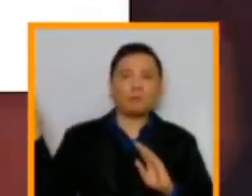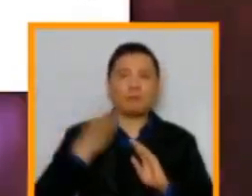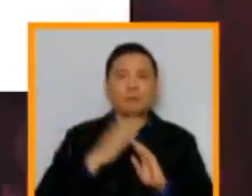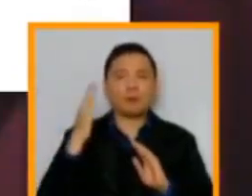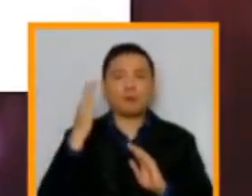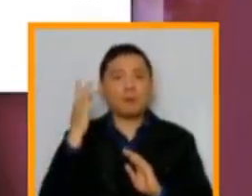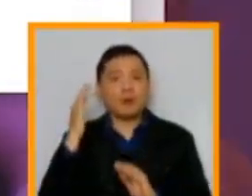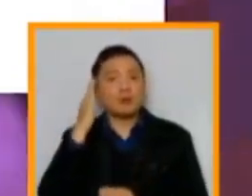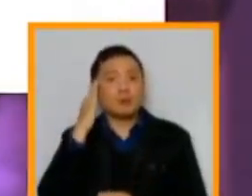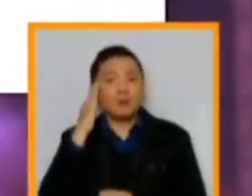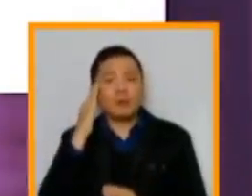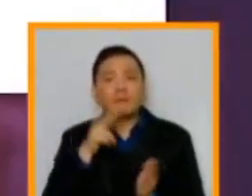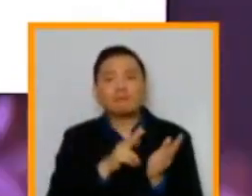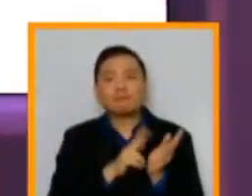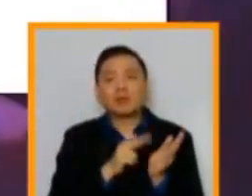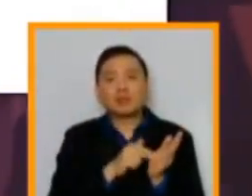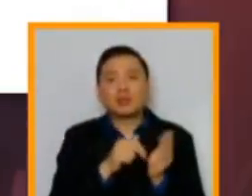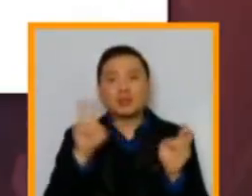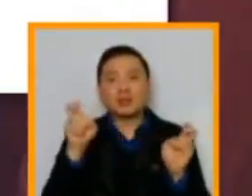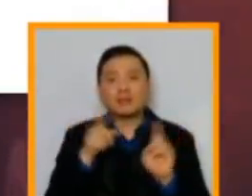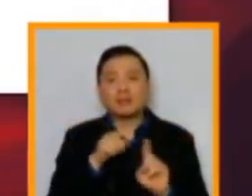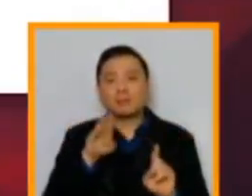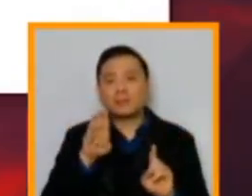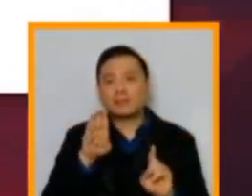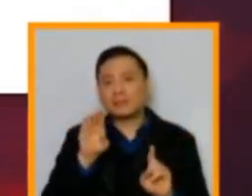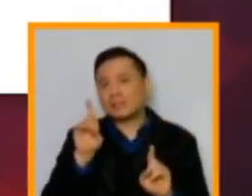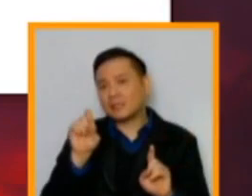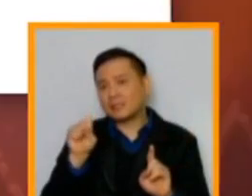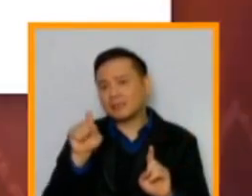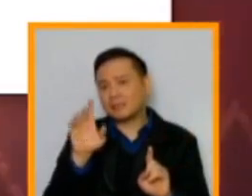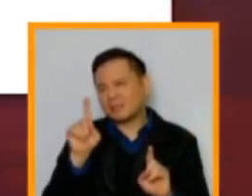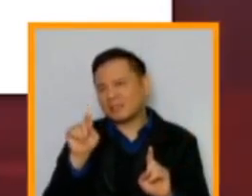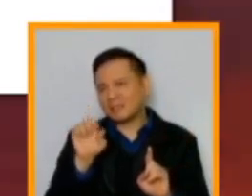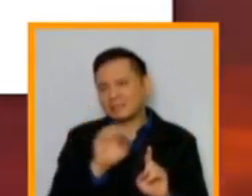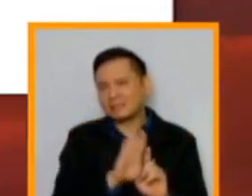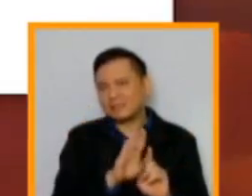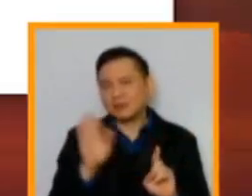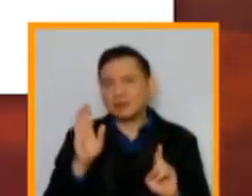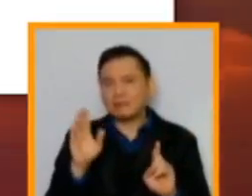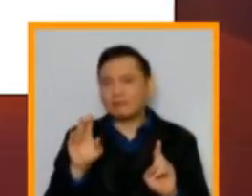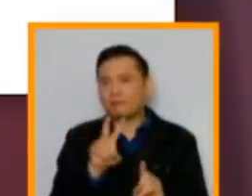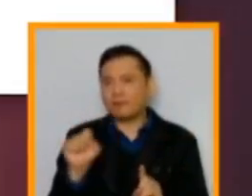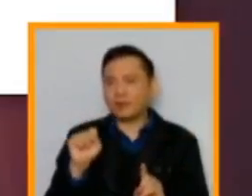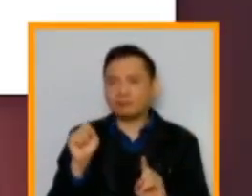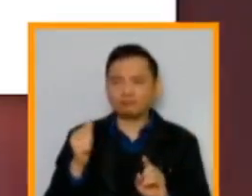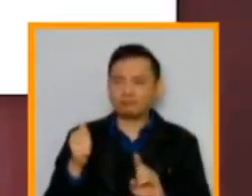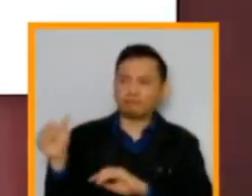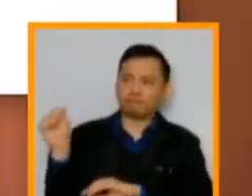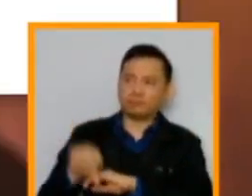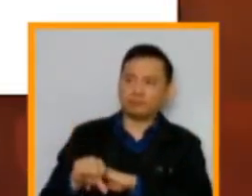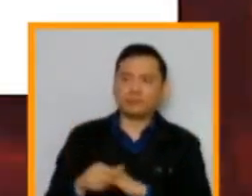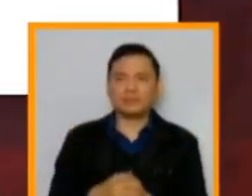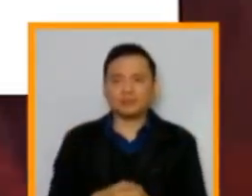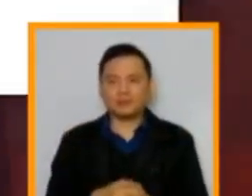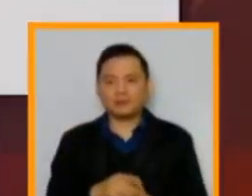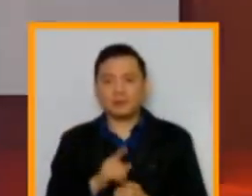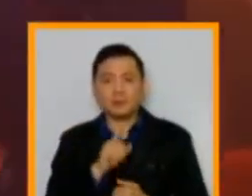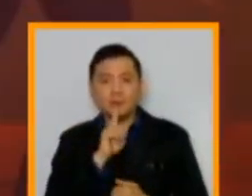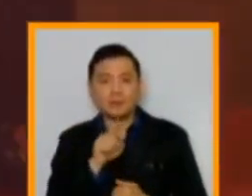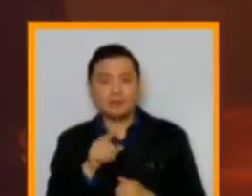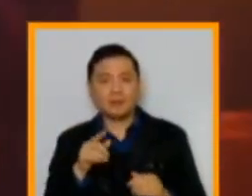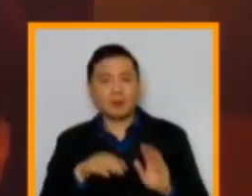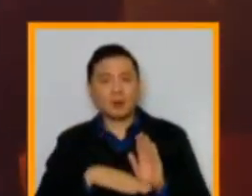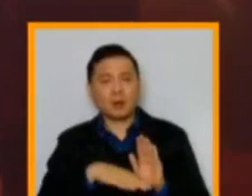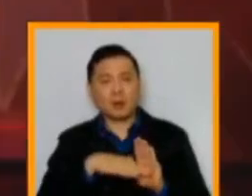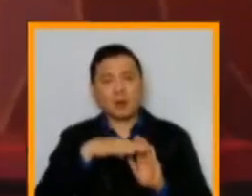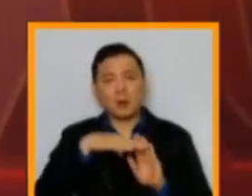6 weeks number one sa nasabing chart. Kaya naman ang Bazinga, This Is My Legacy at hashtag SB19 leads Billboard HTS ay nasa